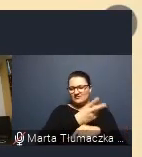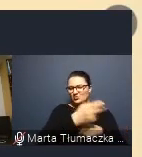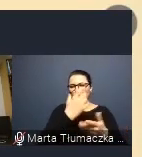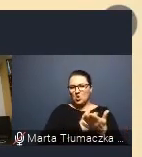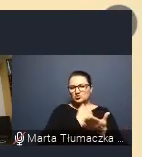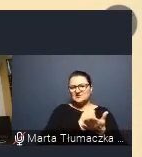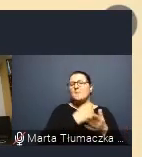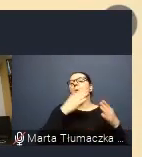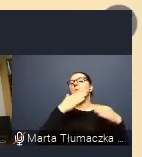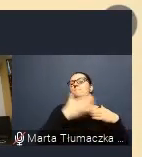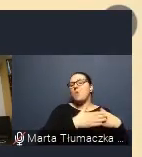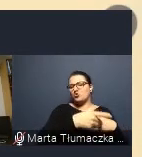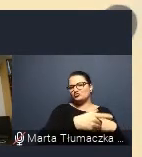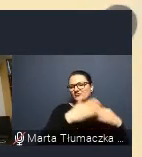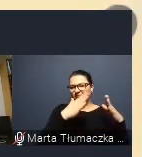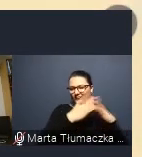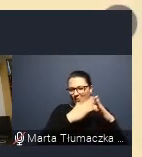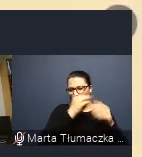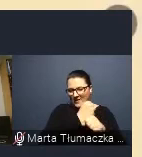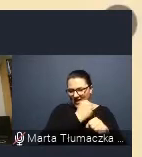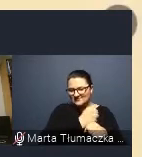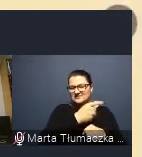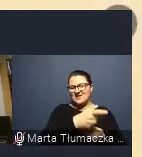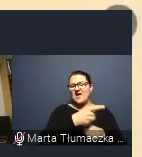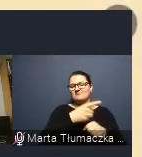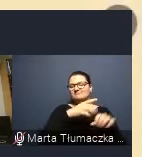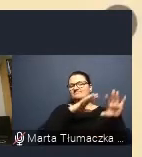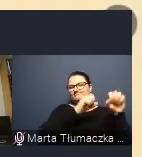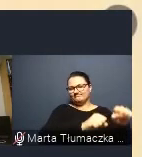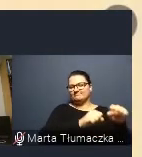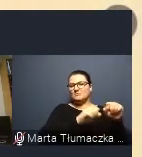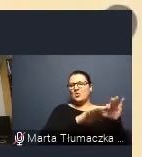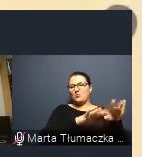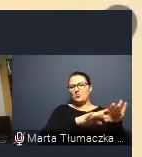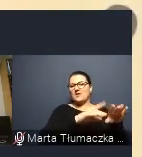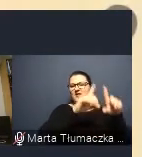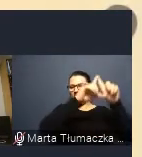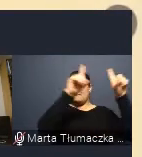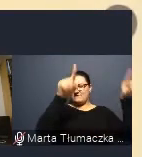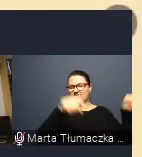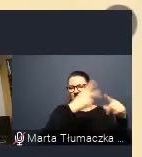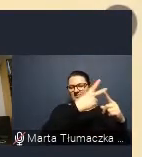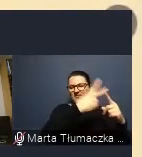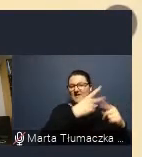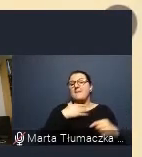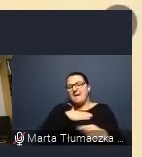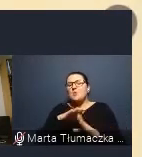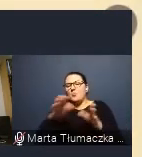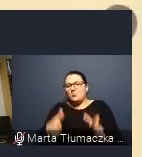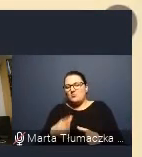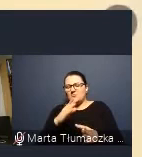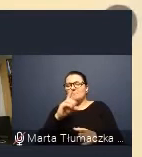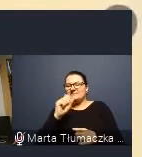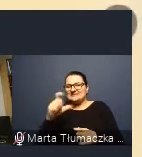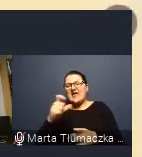mąż, tak jak już wspomniałam, miał home office i komputer korzystał z monitora, więc ja miałam komputer bez monitora.